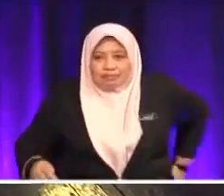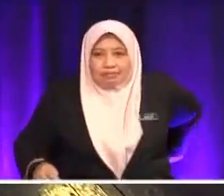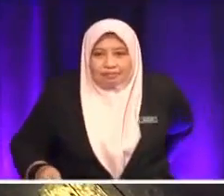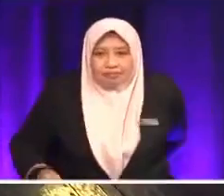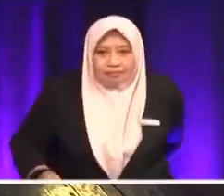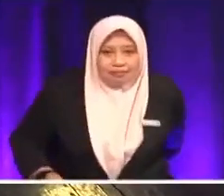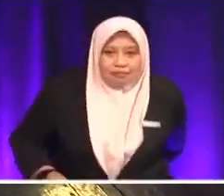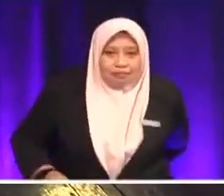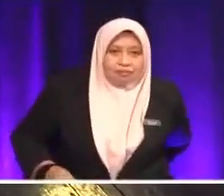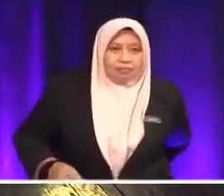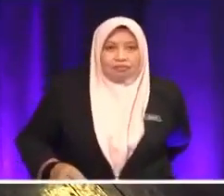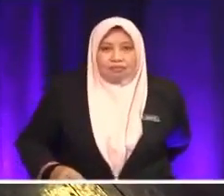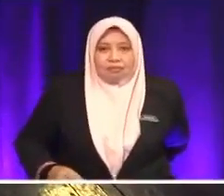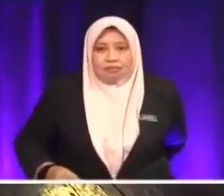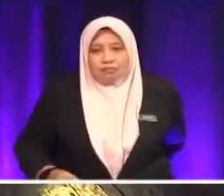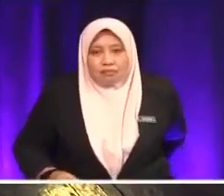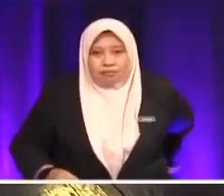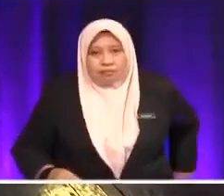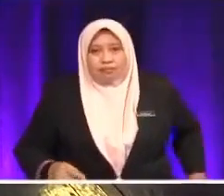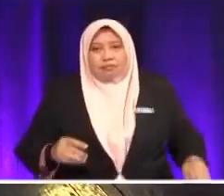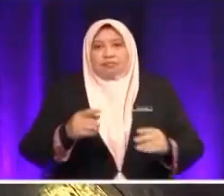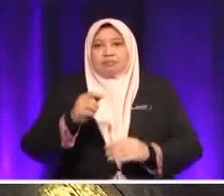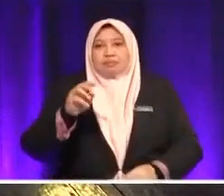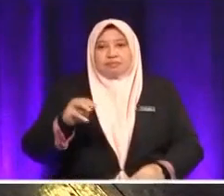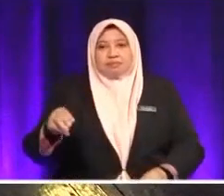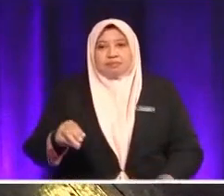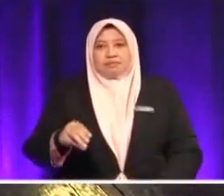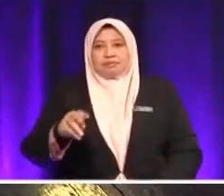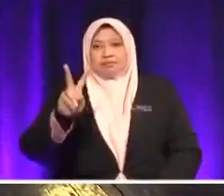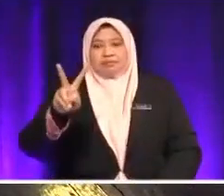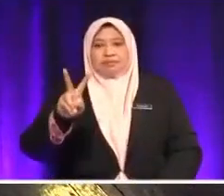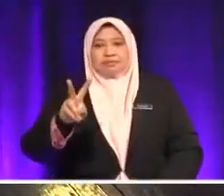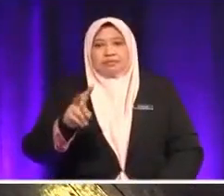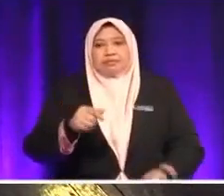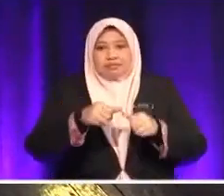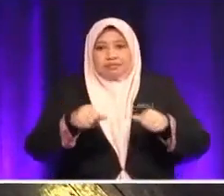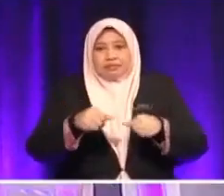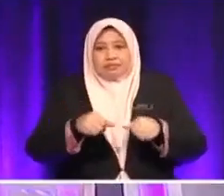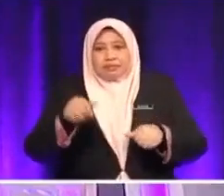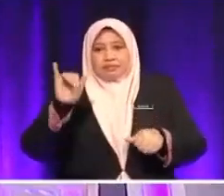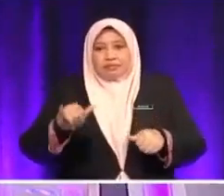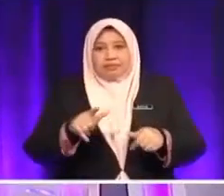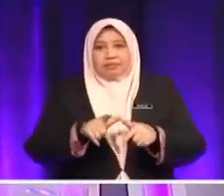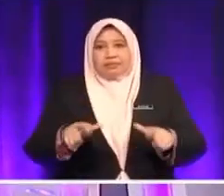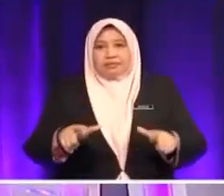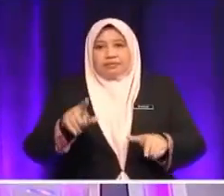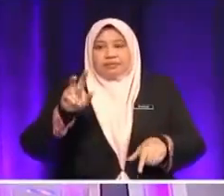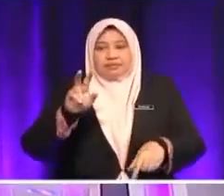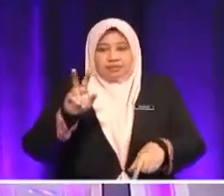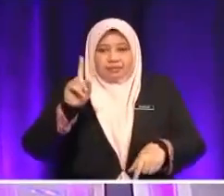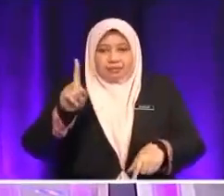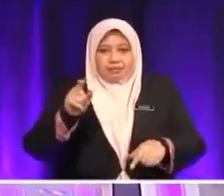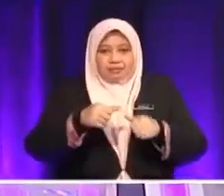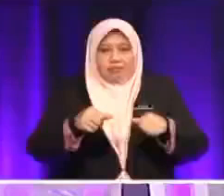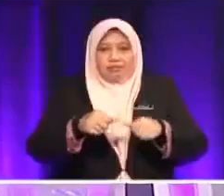Aqilah dua eee kita bagi dua stiker mana kalian yang lain kita bagi satu stiker tanpa